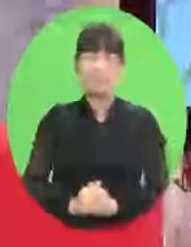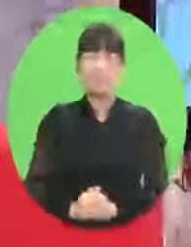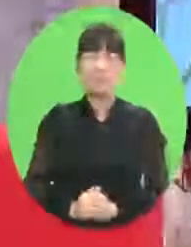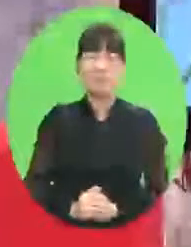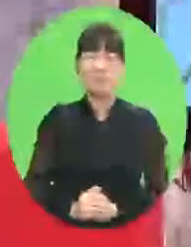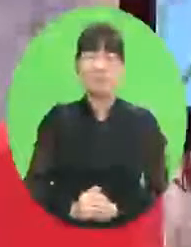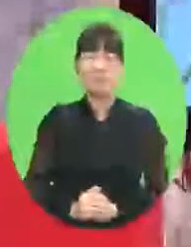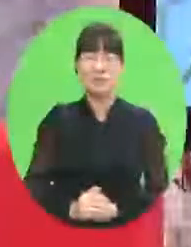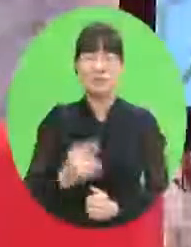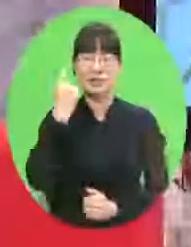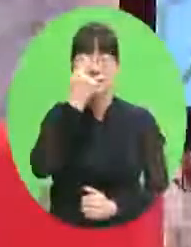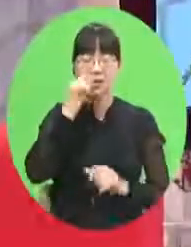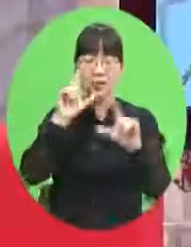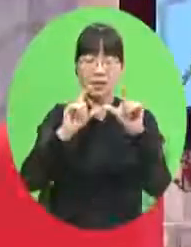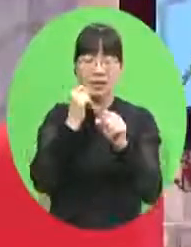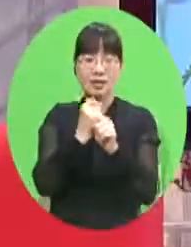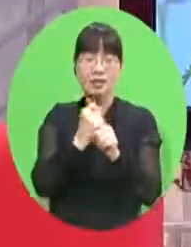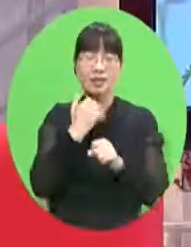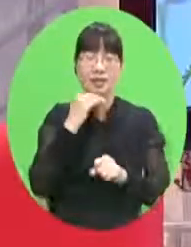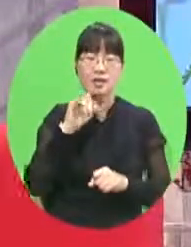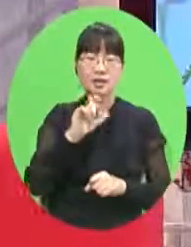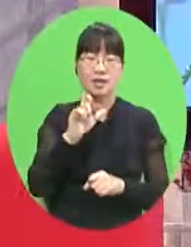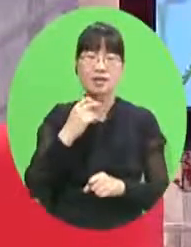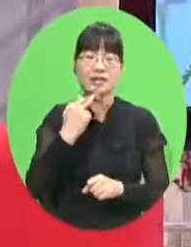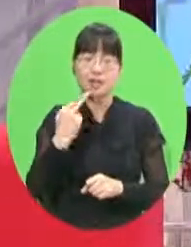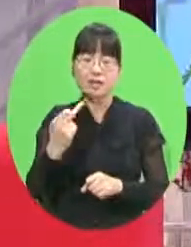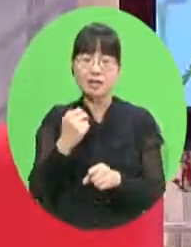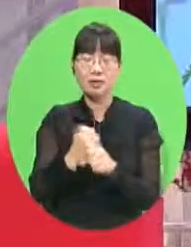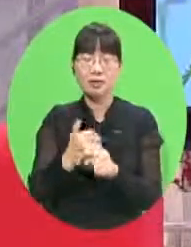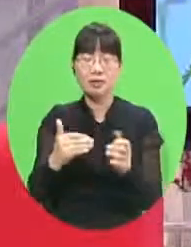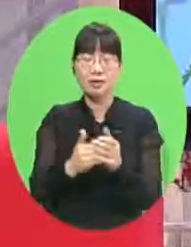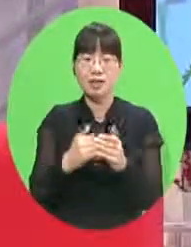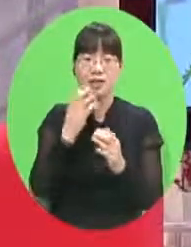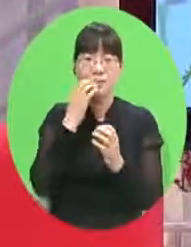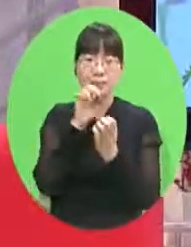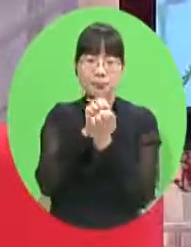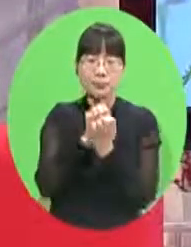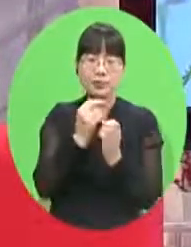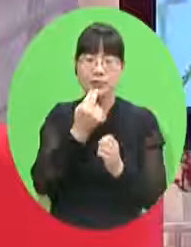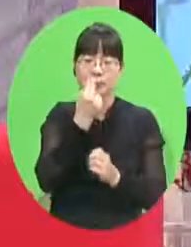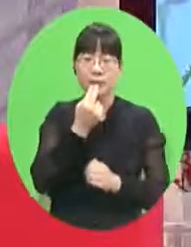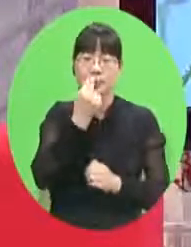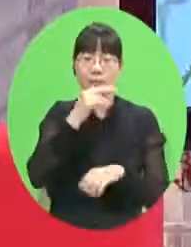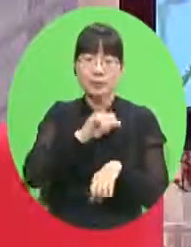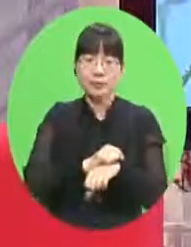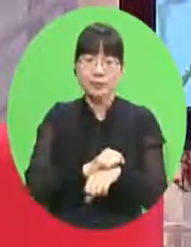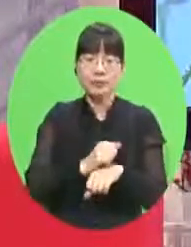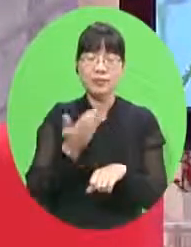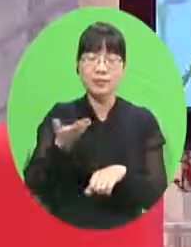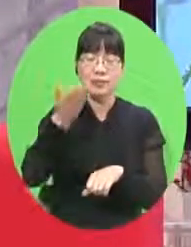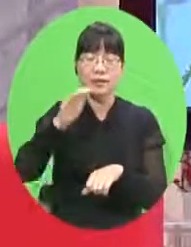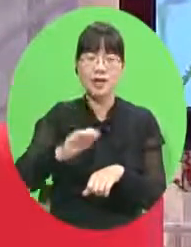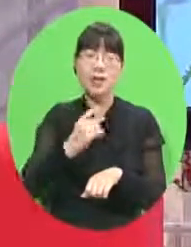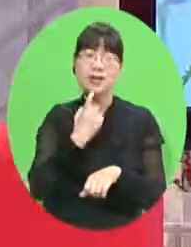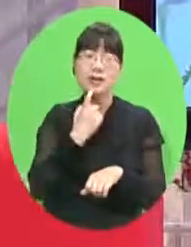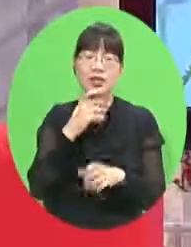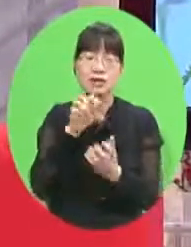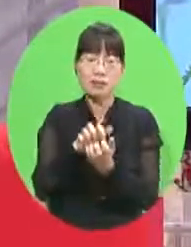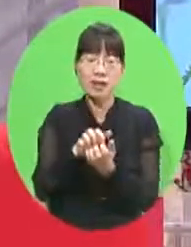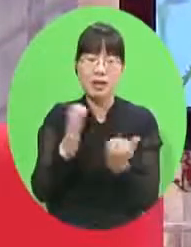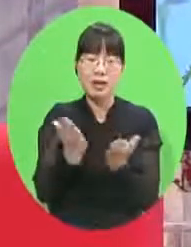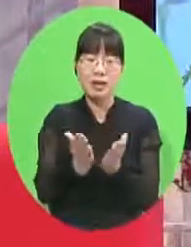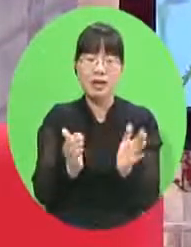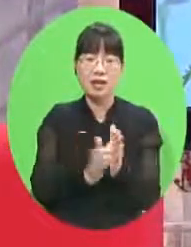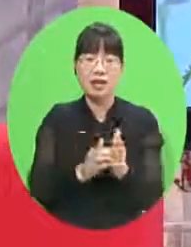일단은 얼굴 털 형성이 이제 15살, 12살에 형성되는데 입을 다물고 코를 쉬면서 위아래 상악과하게 맞으면서